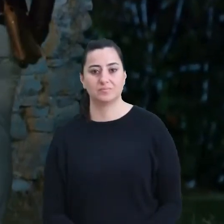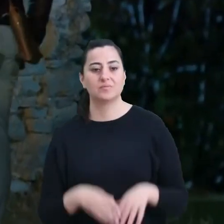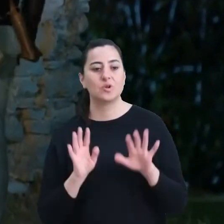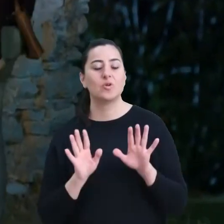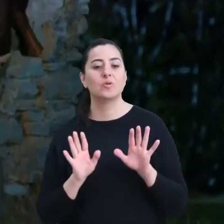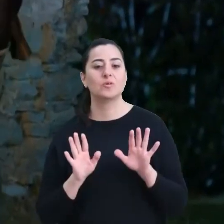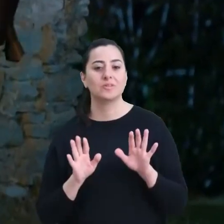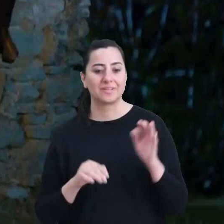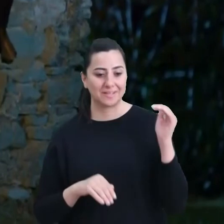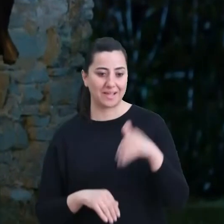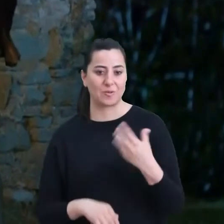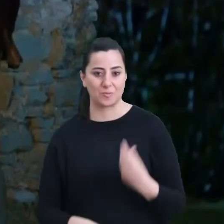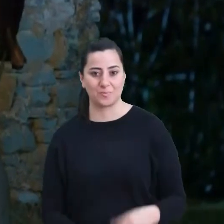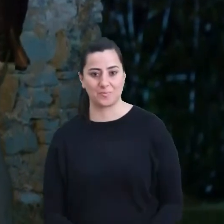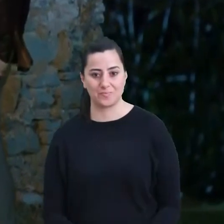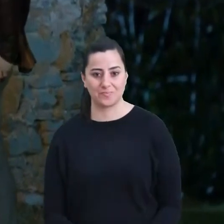Yok, geldik.